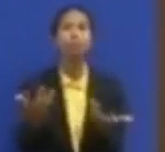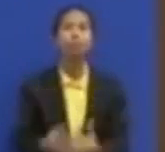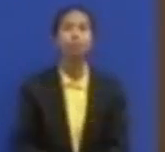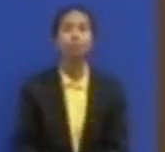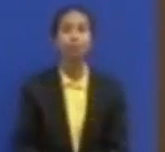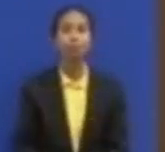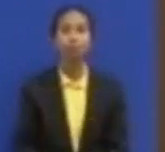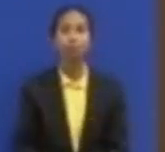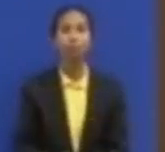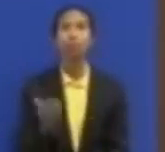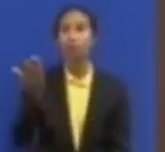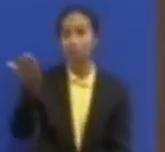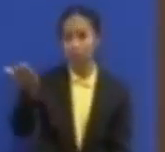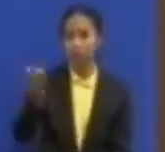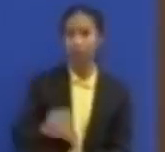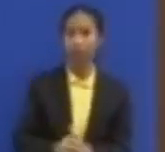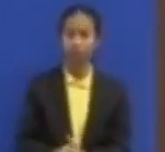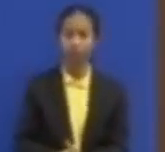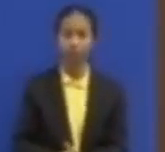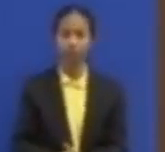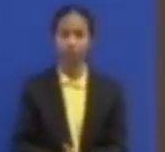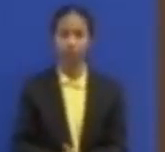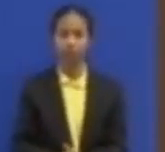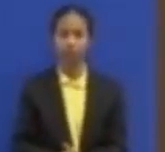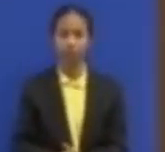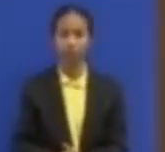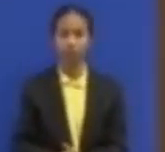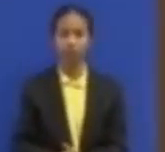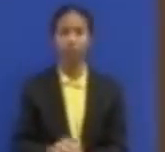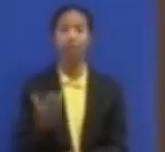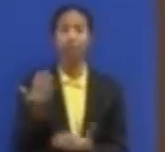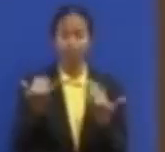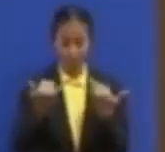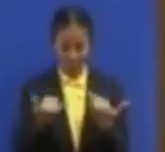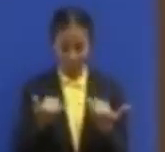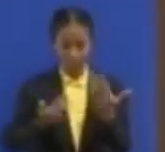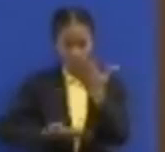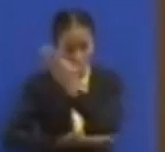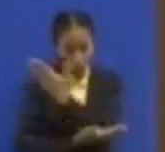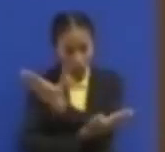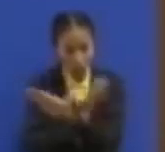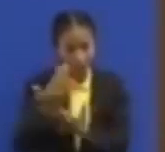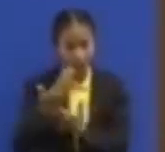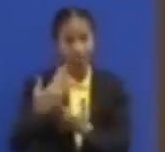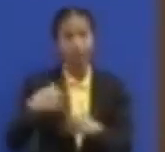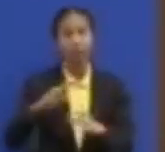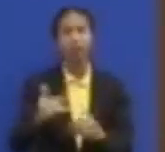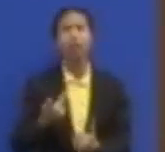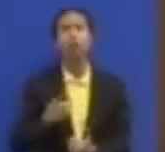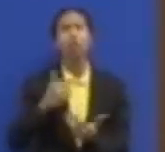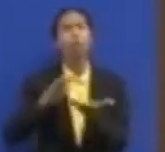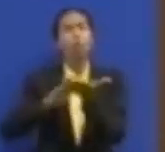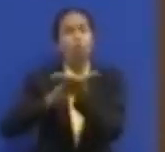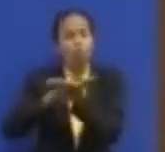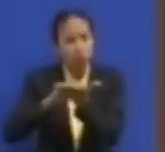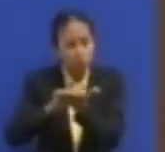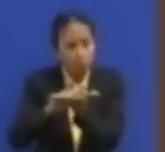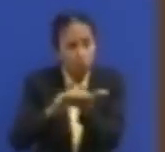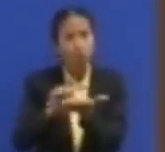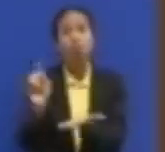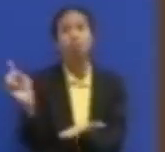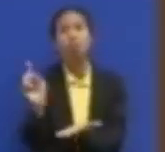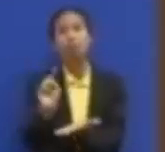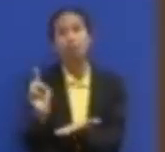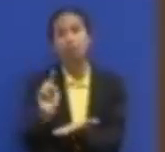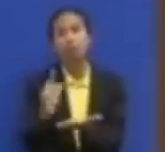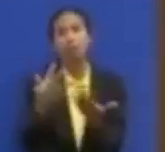เชิญ ท่านประธานที่เคารพครับ คือผมเปิดโอกาสนะครับต้องประธานอภัยเนื่องจากว่ามัน